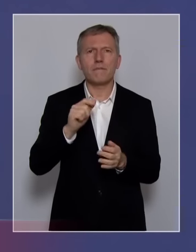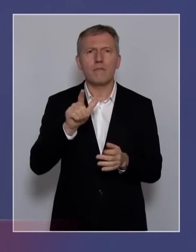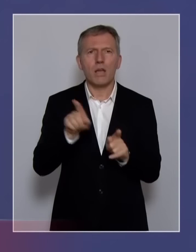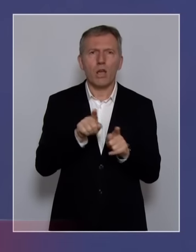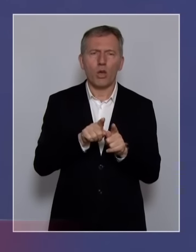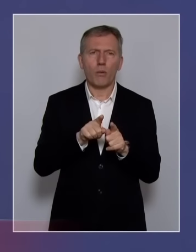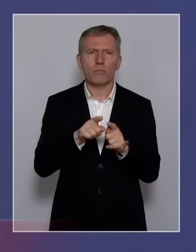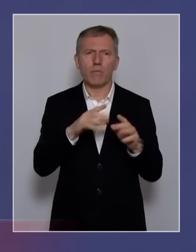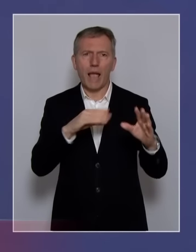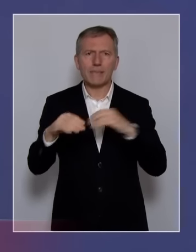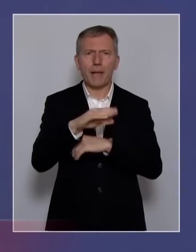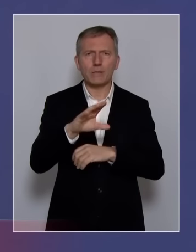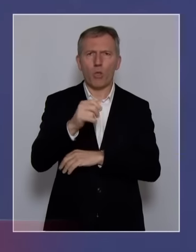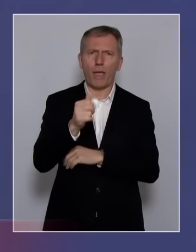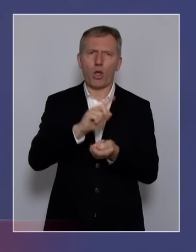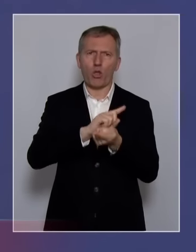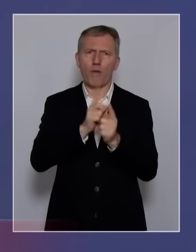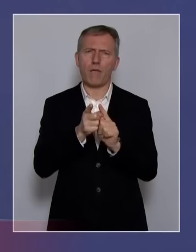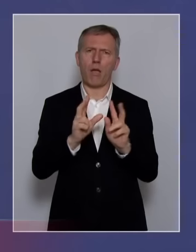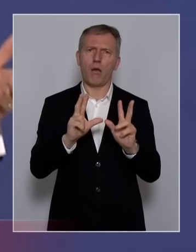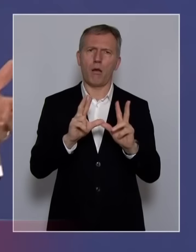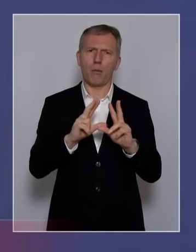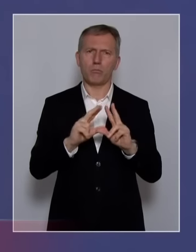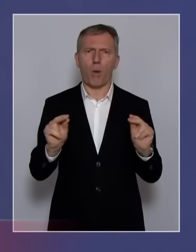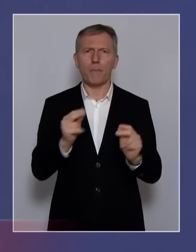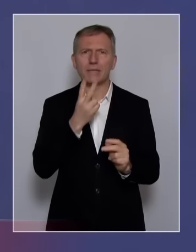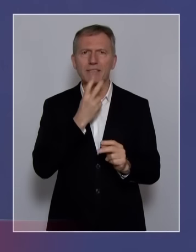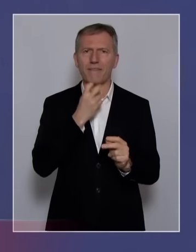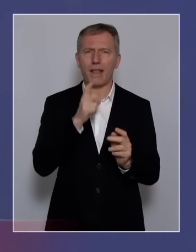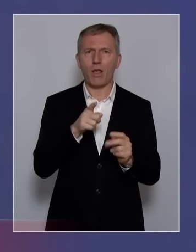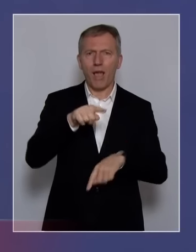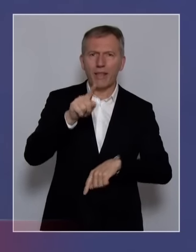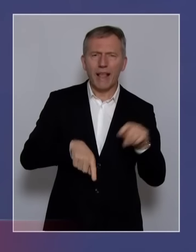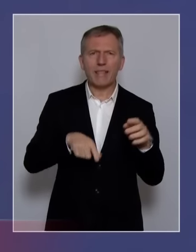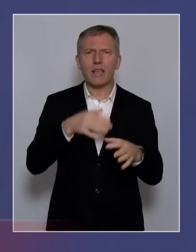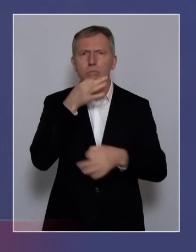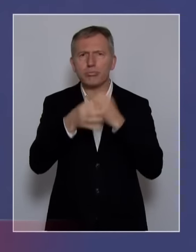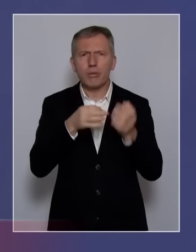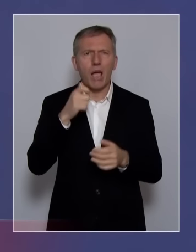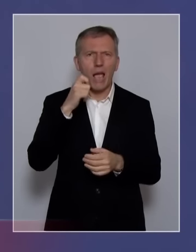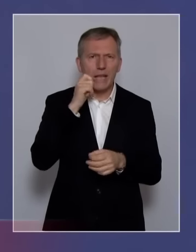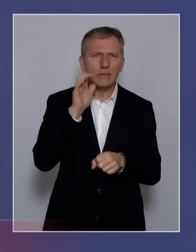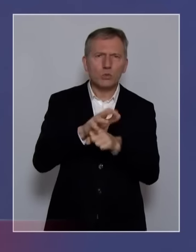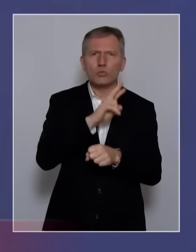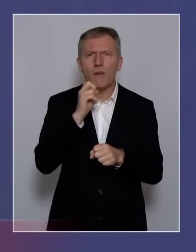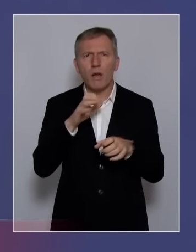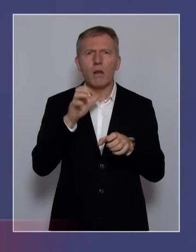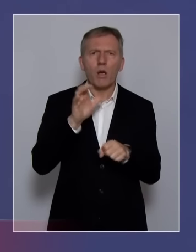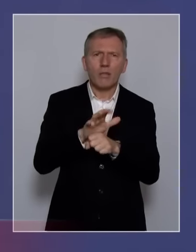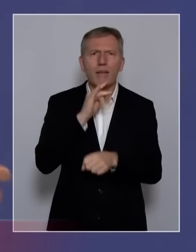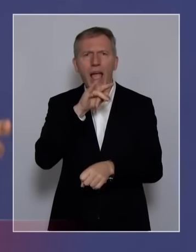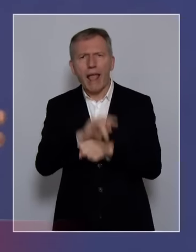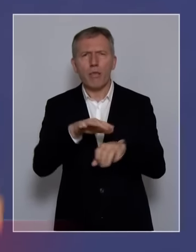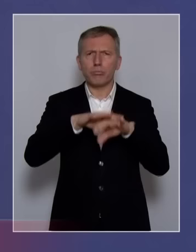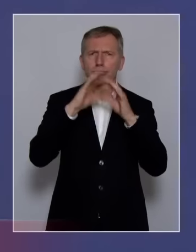reciviliser cet espace numérique là où nous interdisons les propos racistes les propos antisémites les discours de haine nous devons